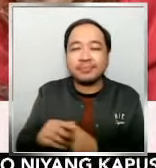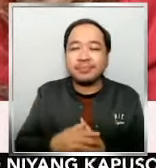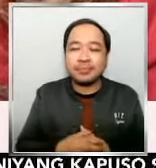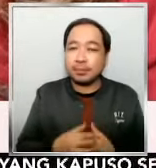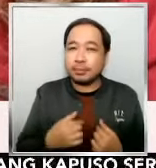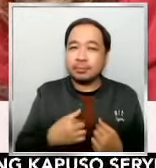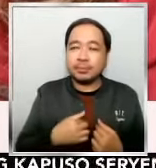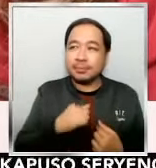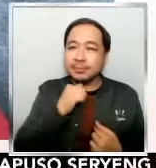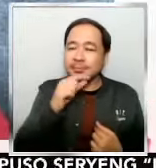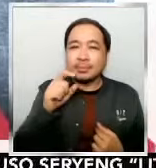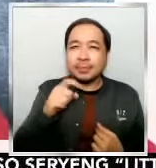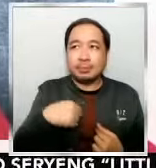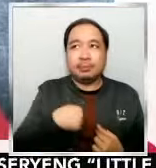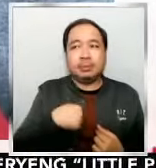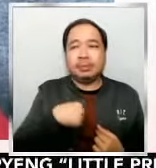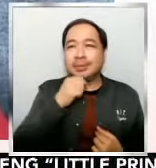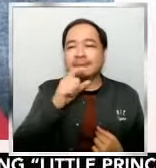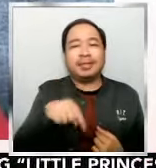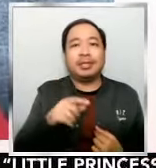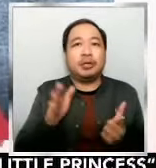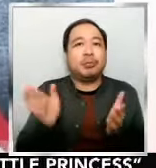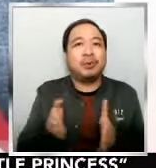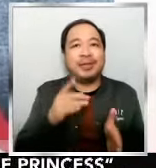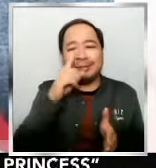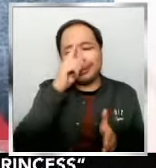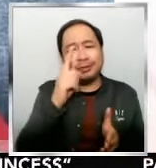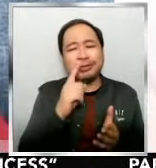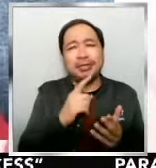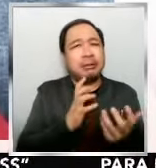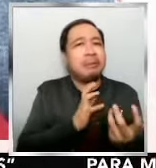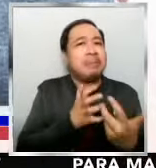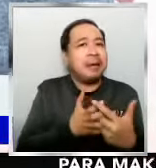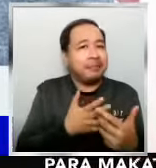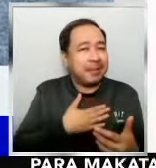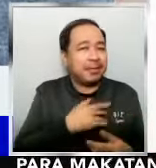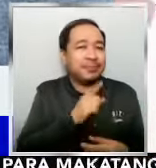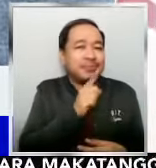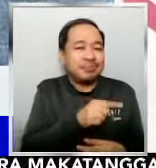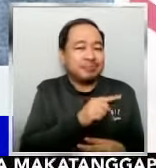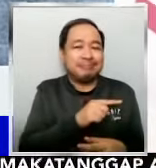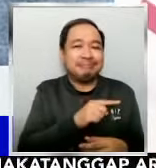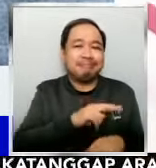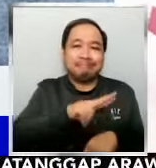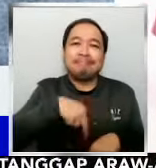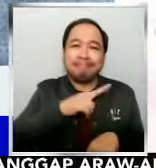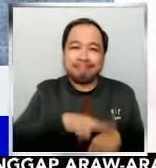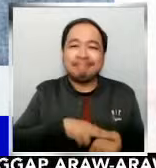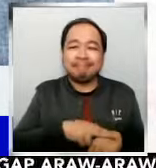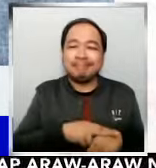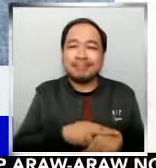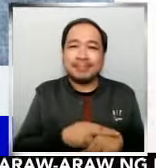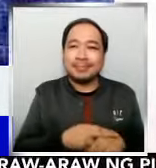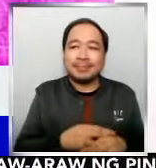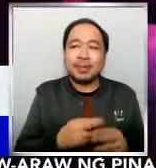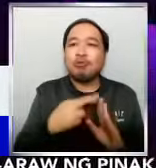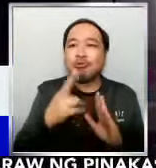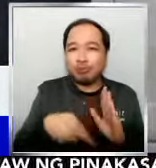kailangan paghandaan kasi may similarities kami. So, natural siyang dumating sa akin. Parang